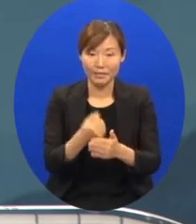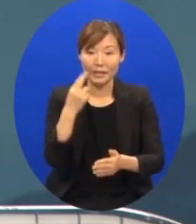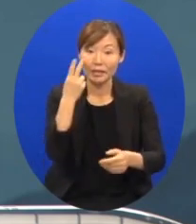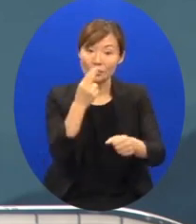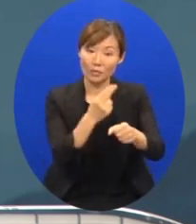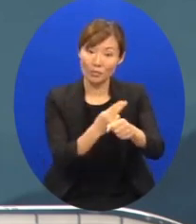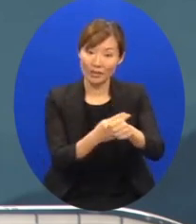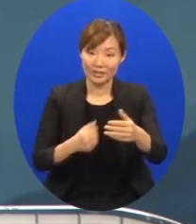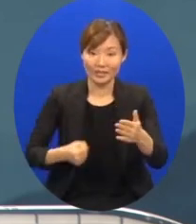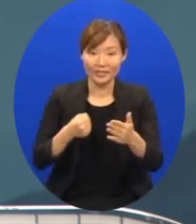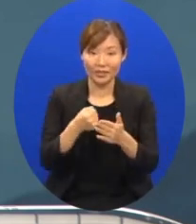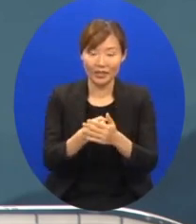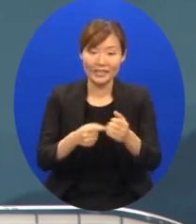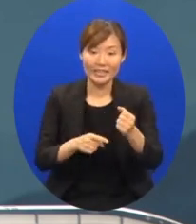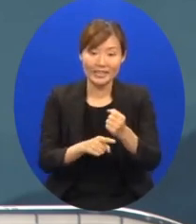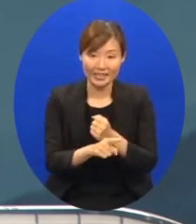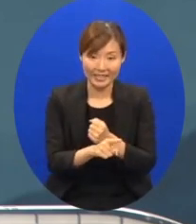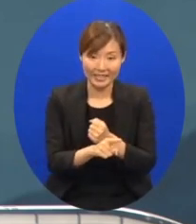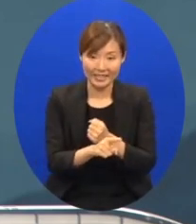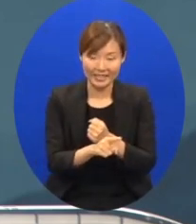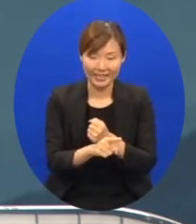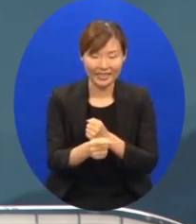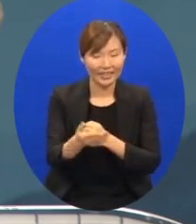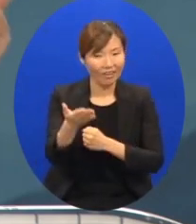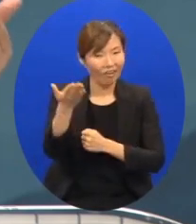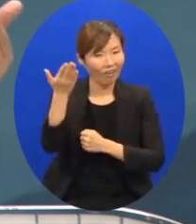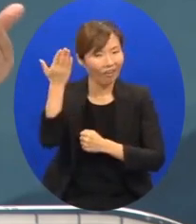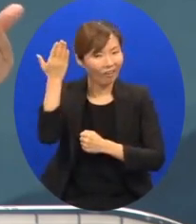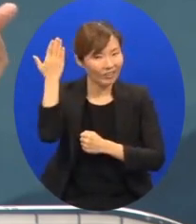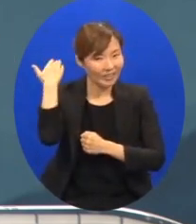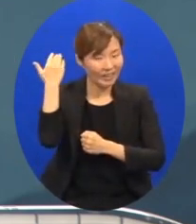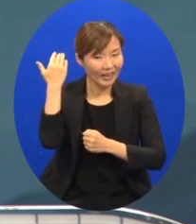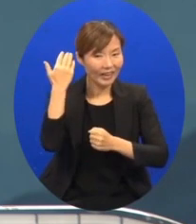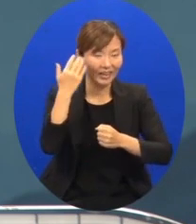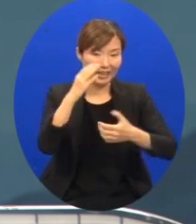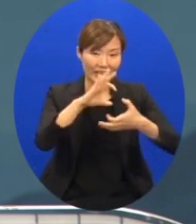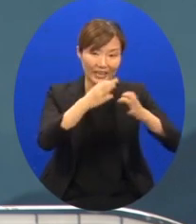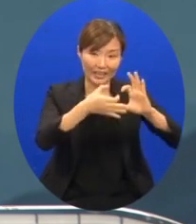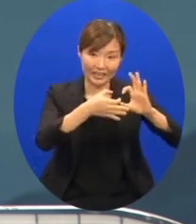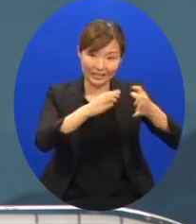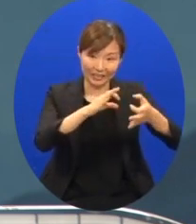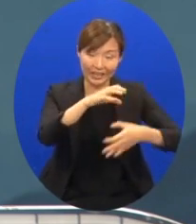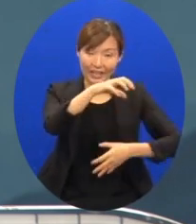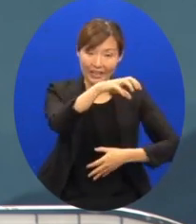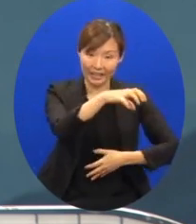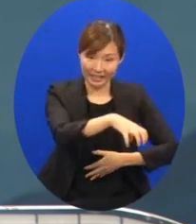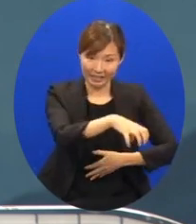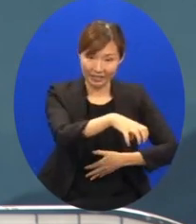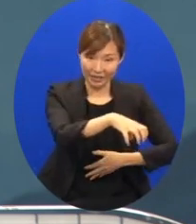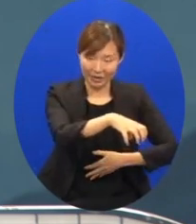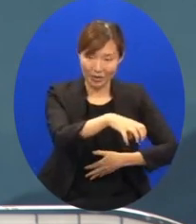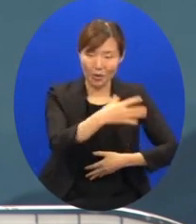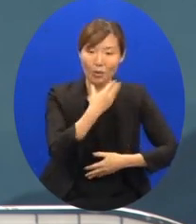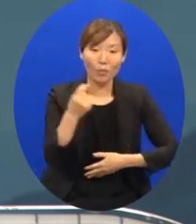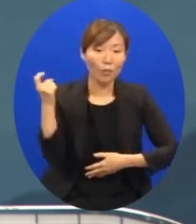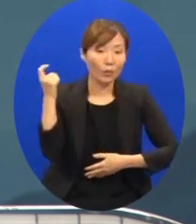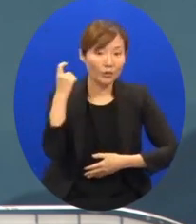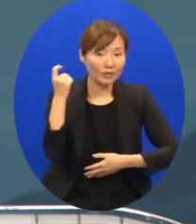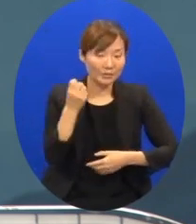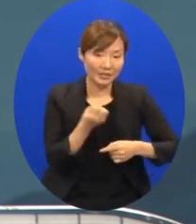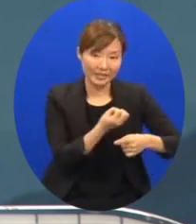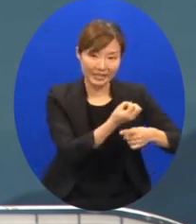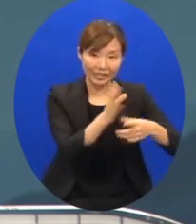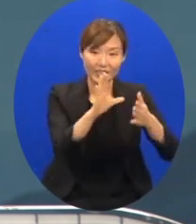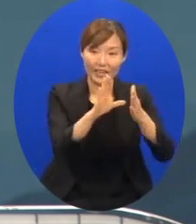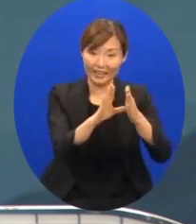작정한 이유는 바로 고전의 아테네에서 거기서 복음을 자랄 때 그 아테네는